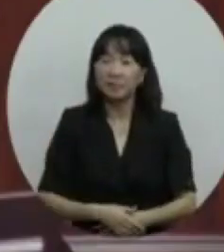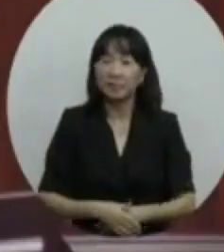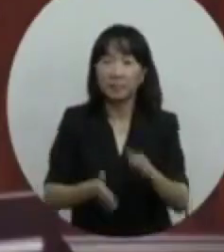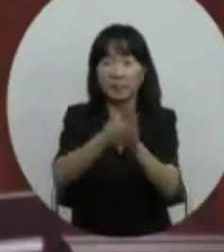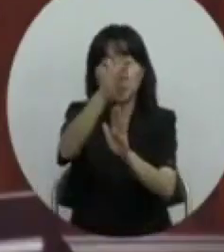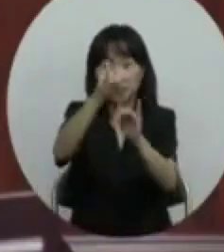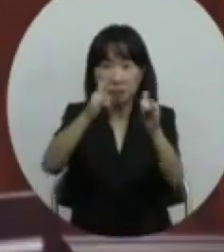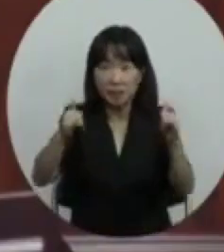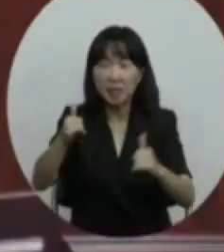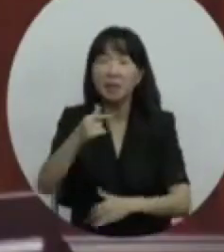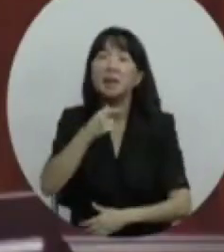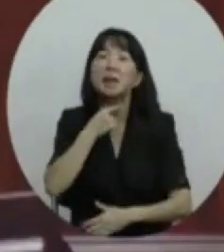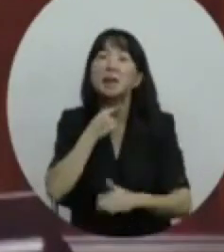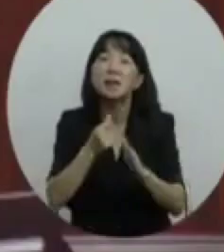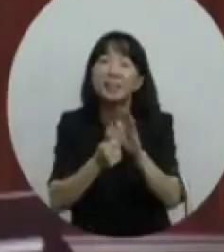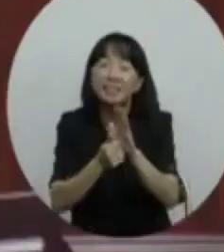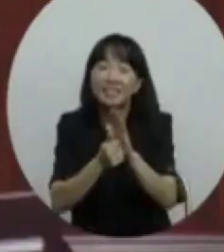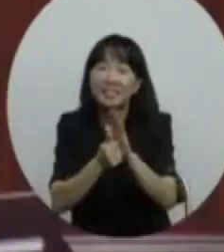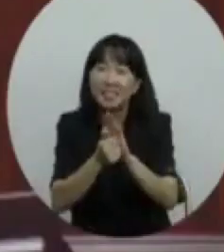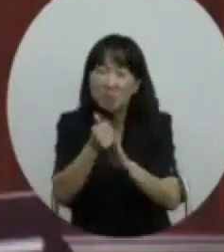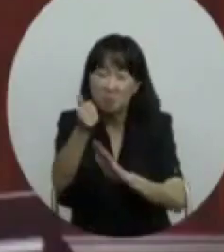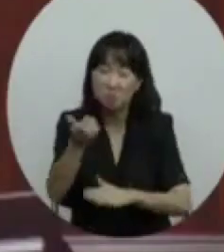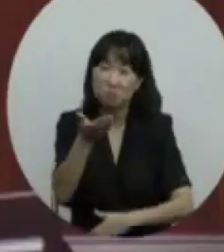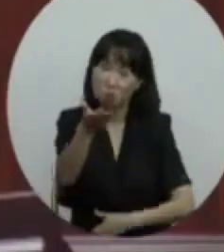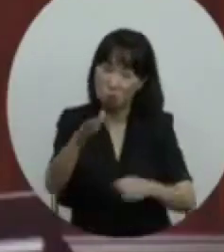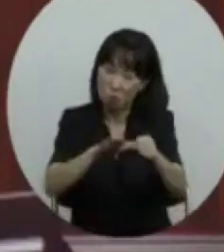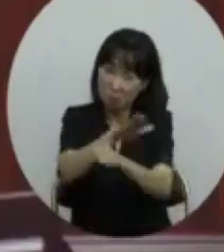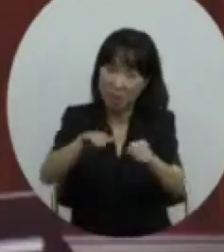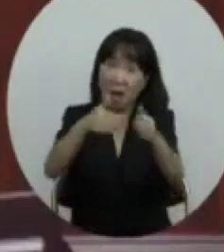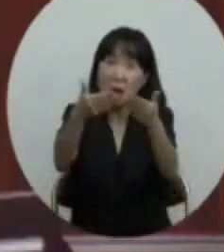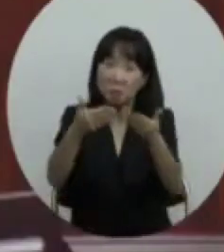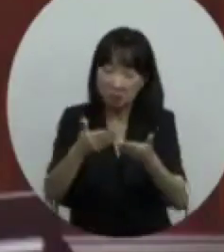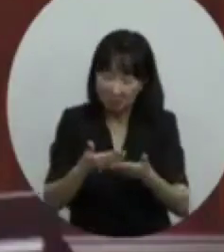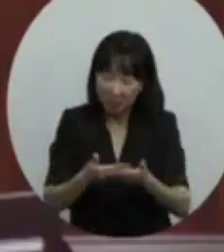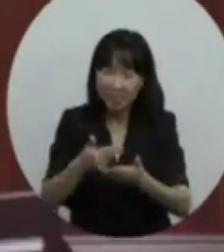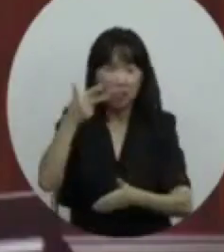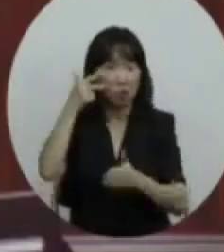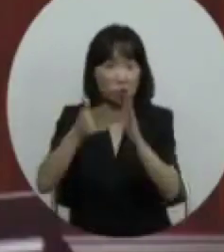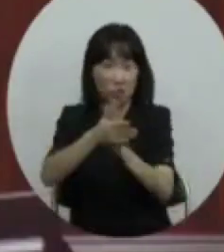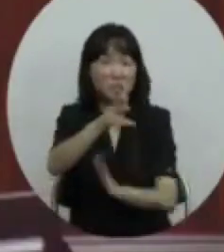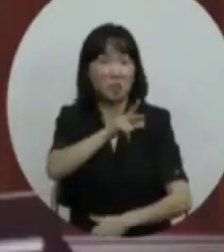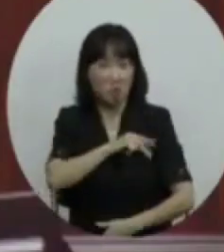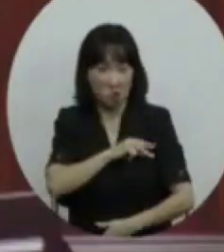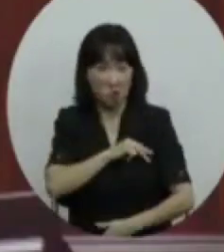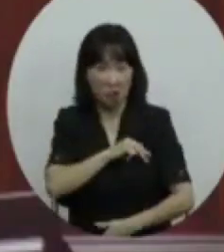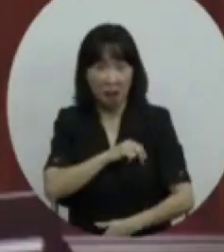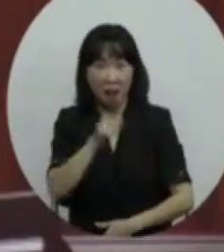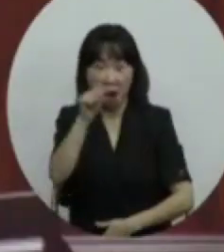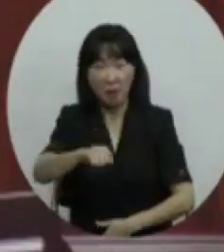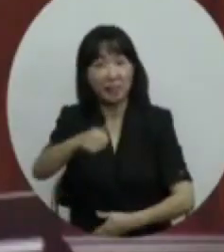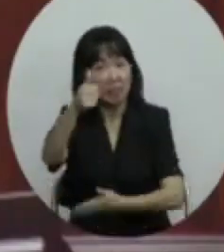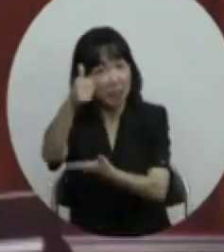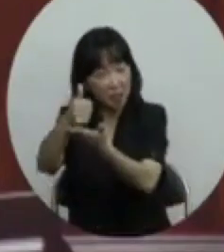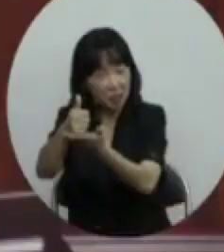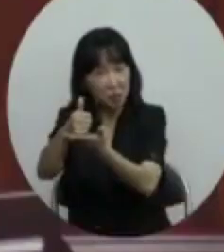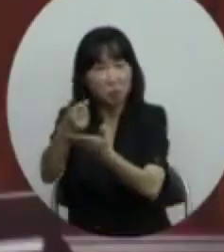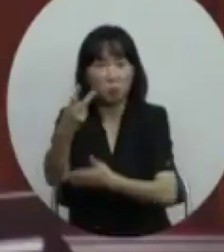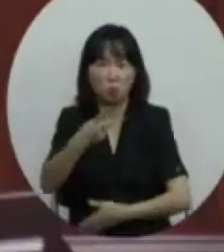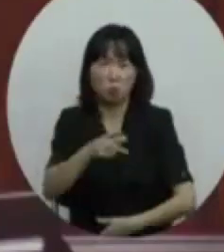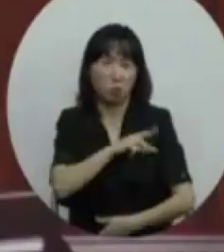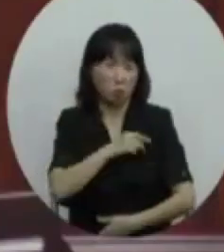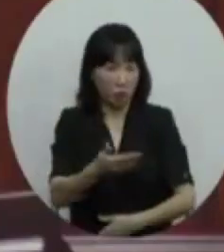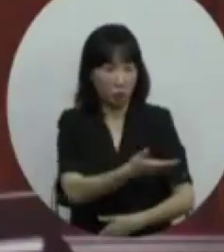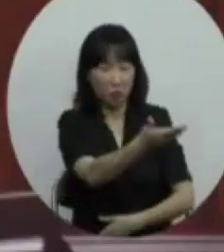시민에게 희망주고 사랑받는 여주시의회의 박두형 의장님과 의원님